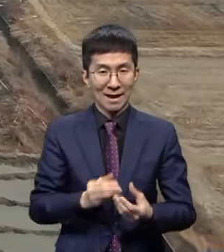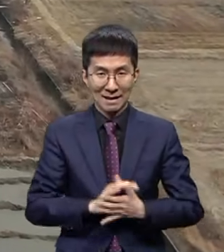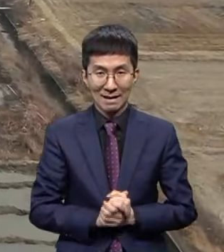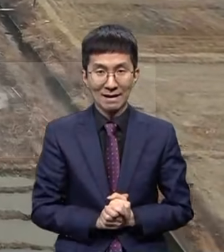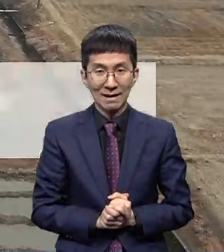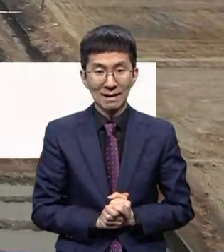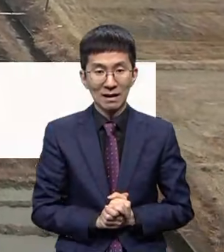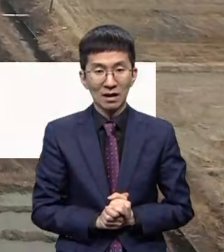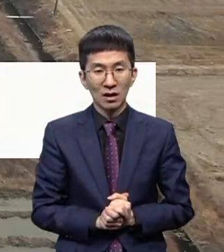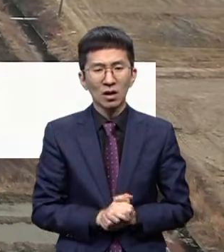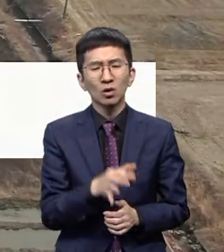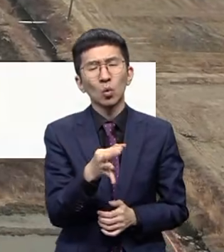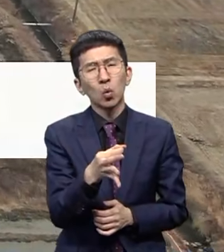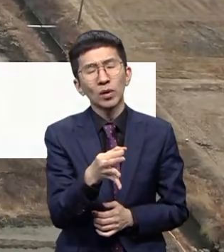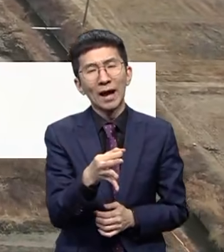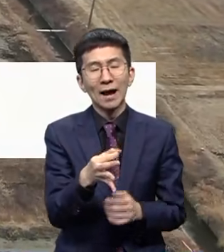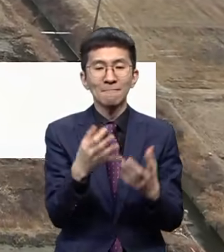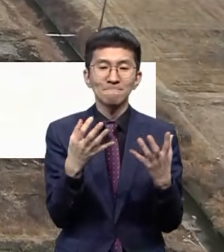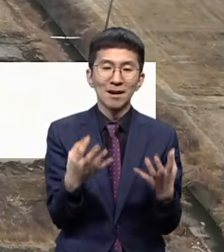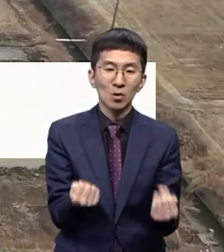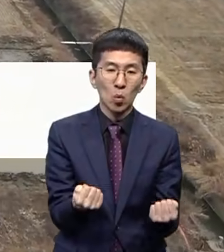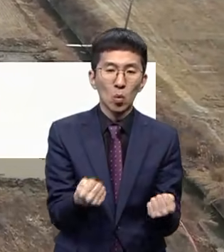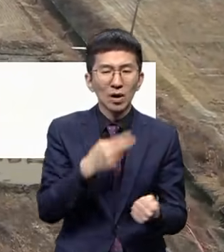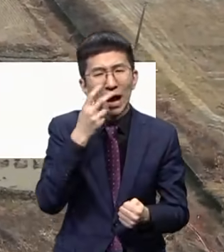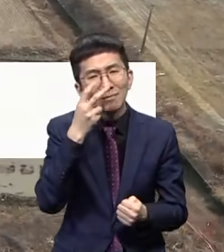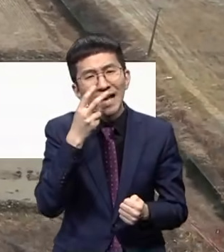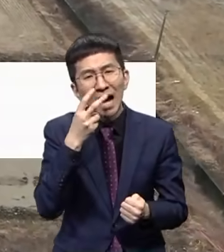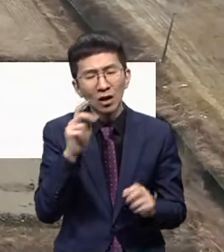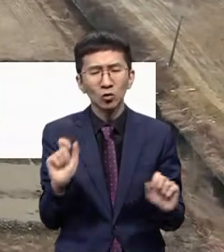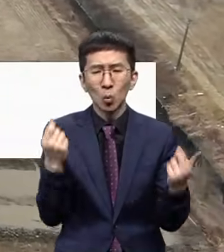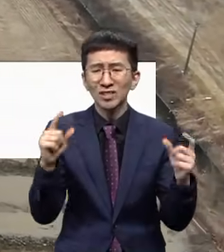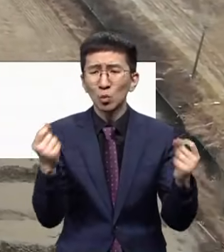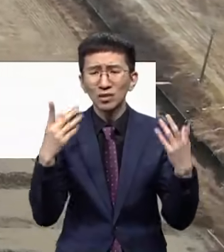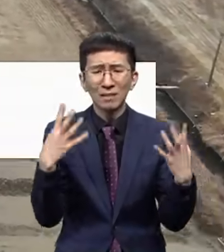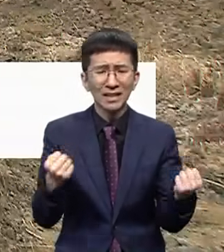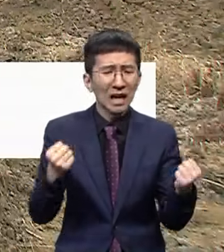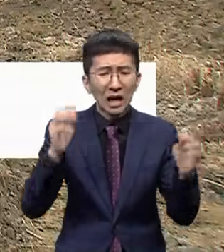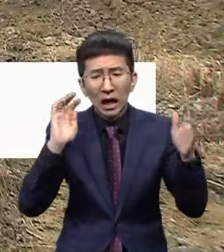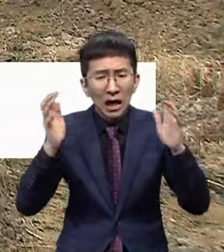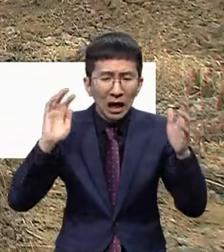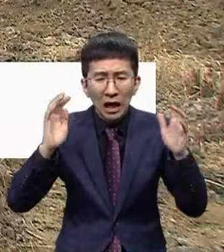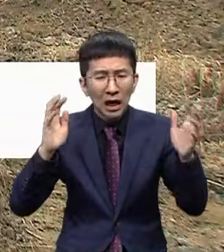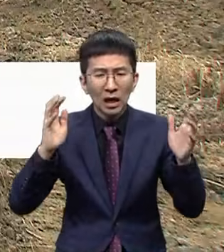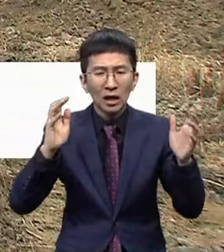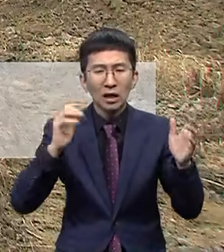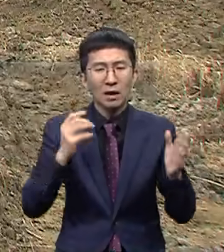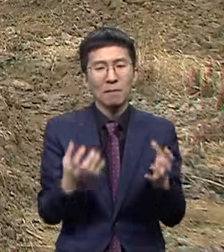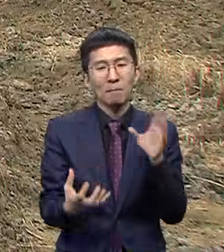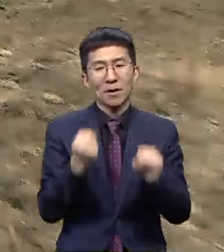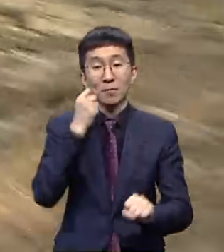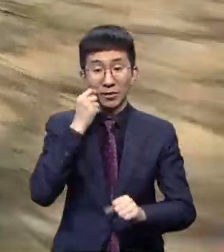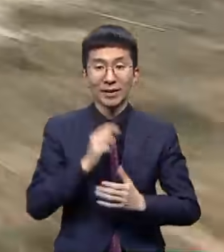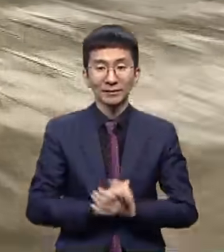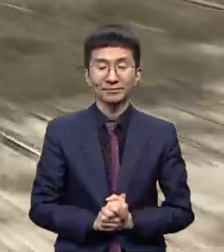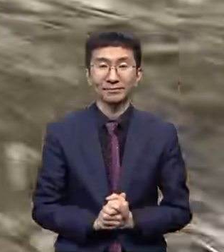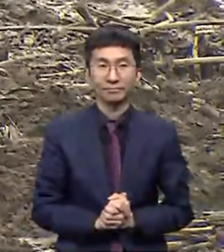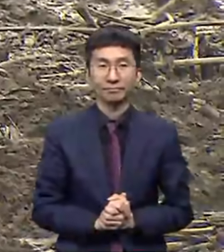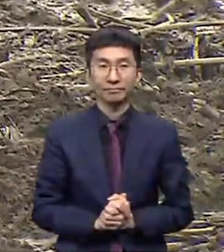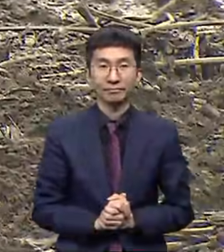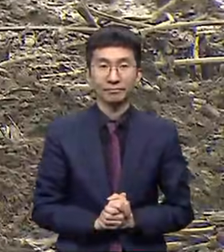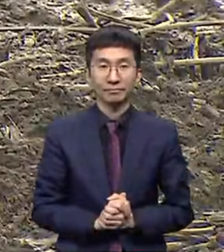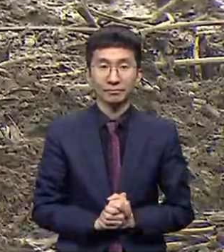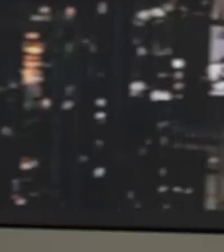규모도 굉장히 좀 크고요. 다른 감사를 진행하고 있었기 때문에 중간에 왔다고 이걸 바로는 못하고. SBS